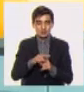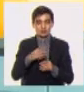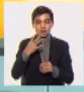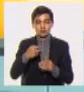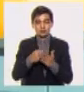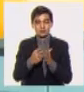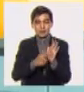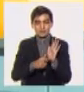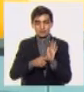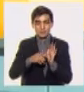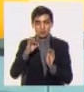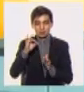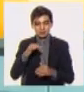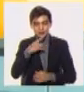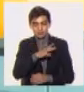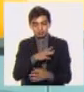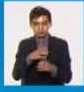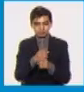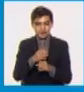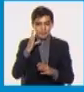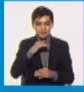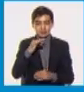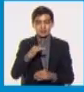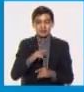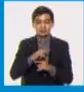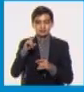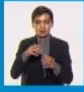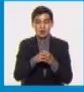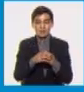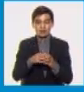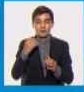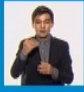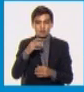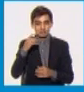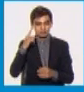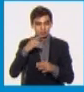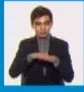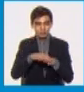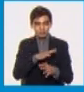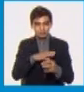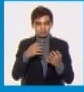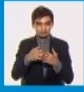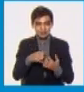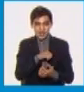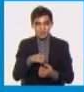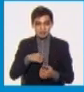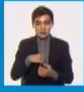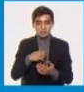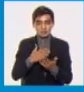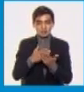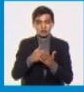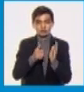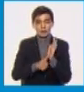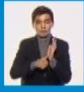отыр. Оған негіз де бар. Әуе көлігінің халықаралық қауымдастығы жүргізген сауалнама нәтижелері бойынша респонденттердің 60%-ы